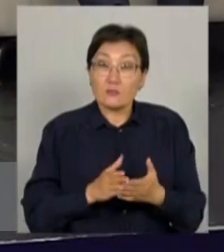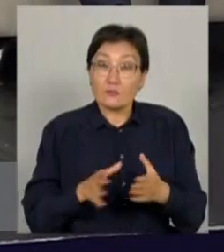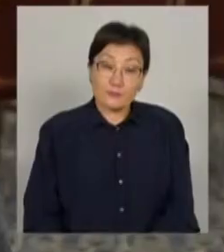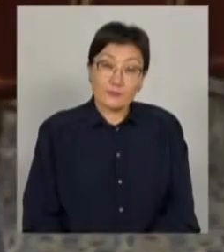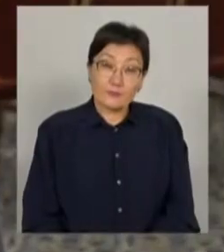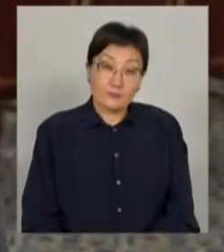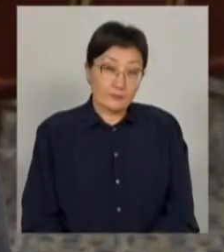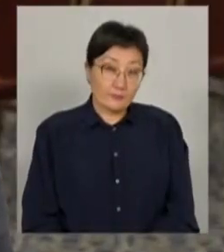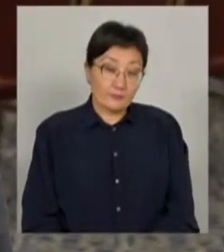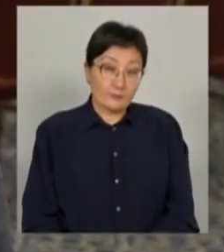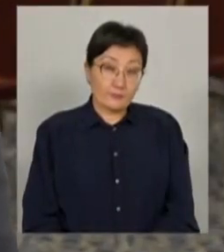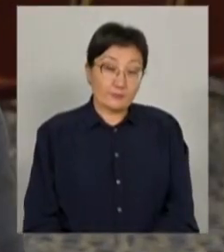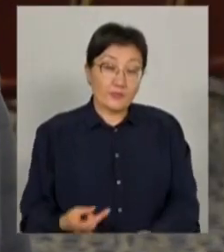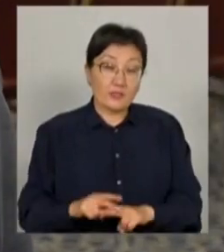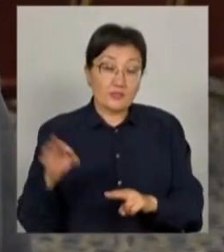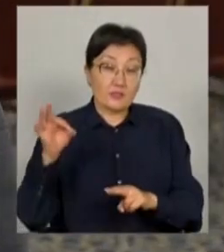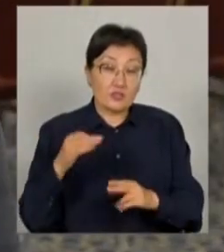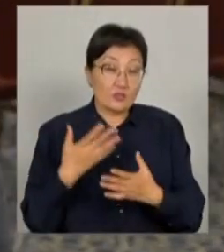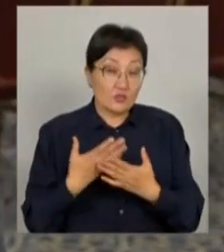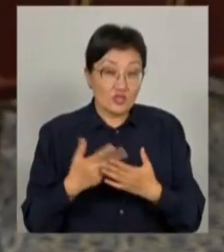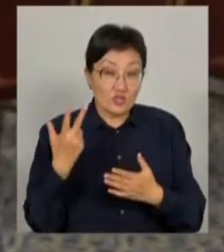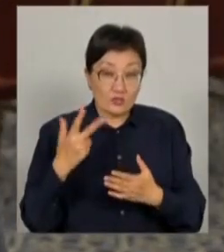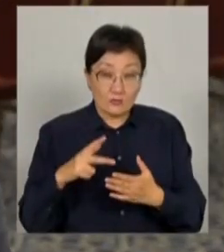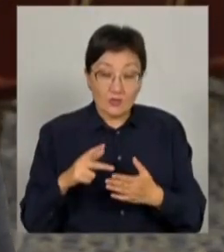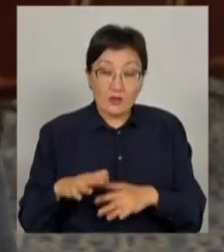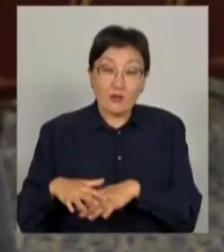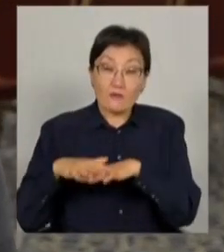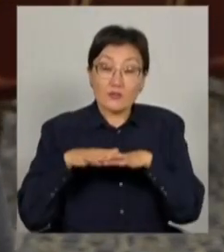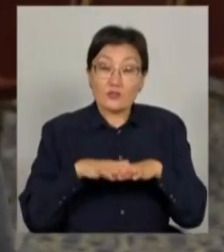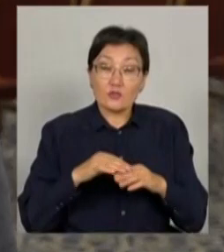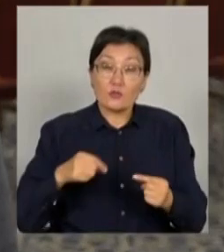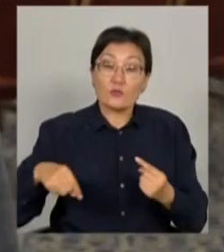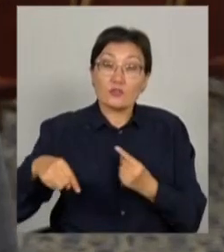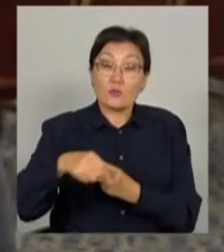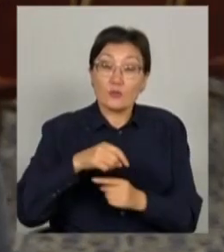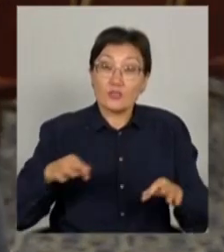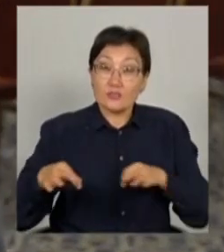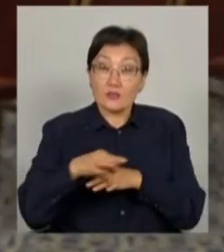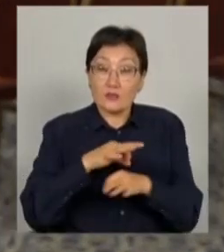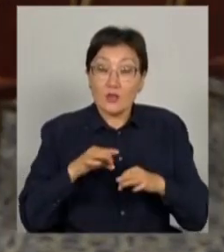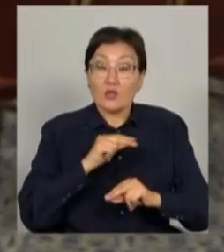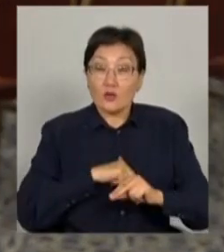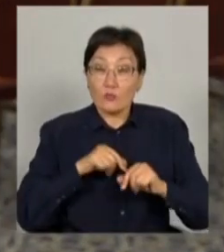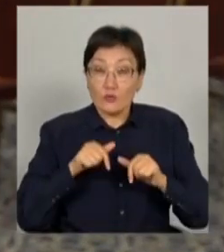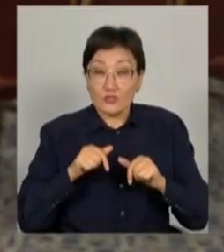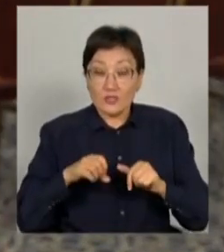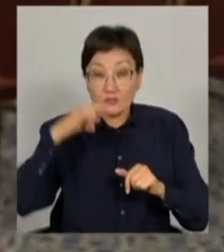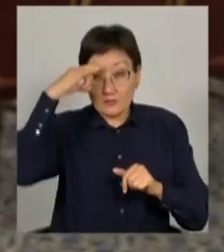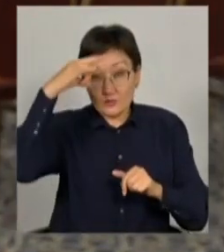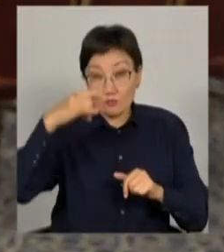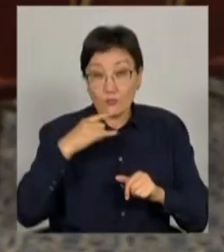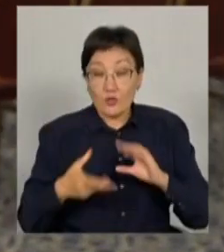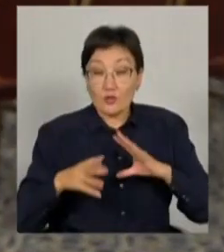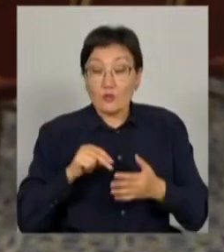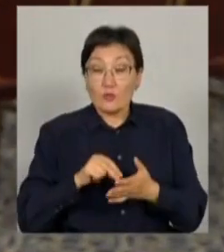сотрудничества. На данный момент у нас около 30 инвестпроектов действует немецких в Казахстане. Общая сумма